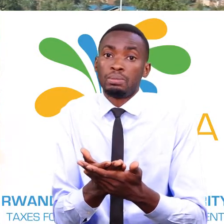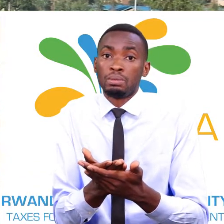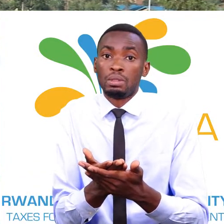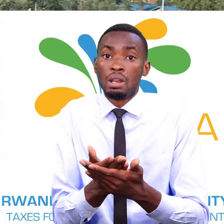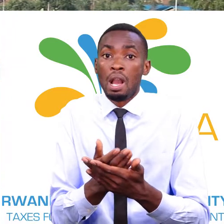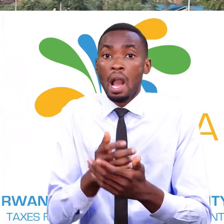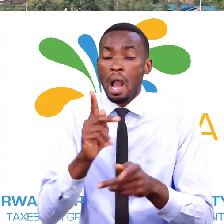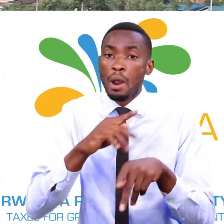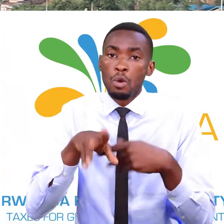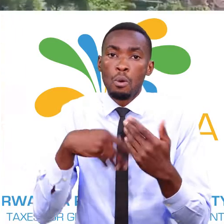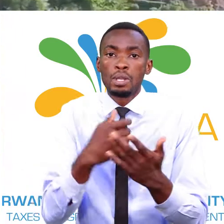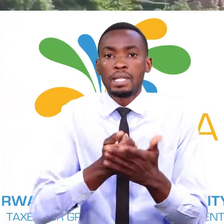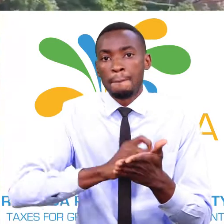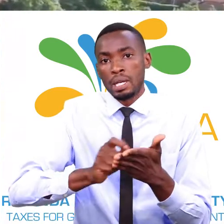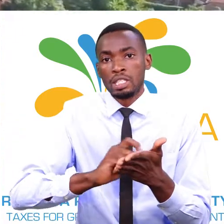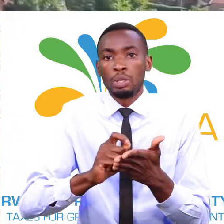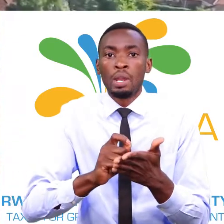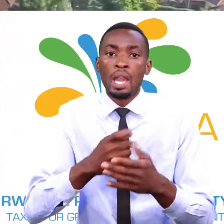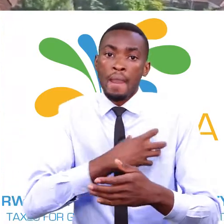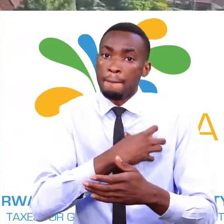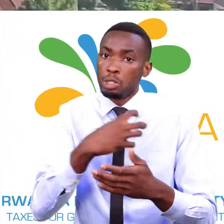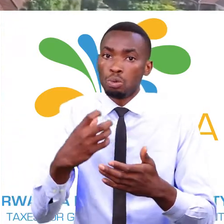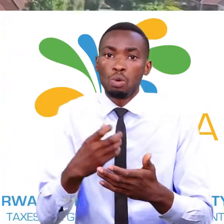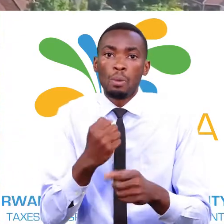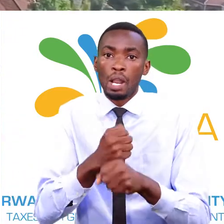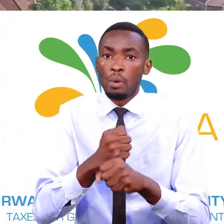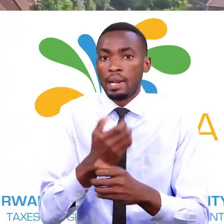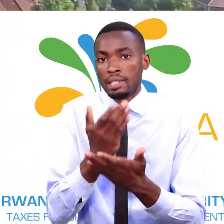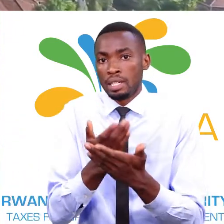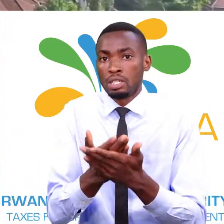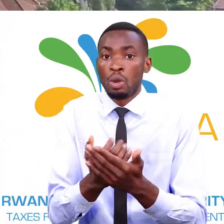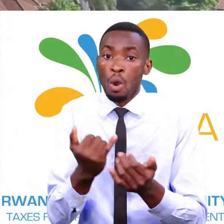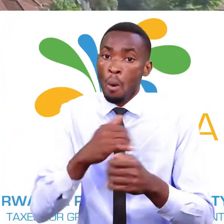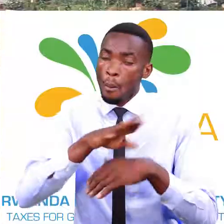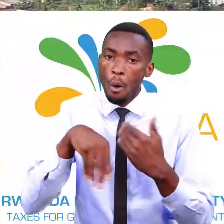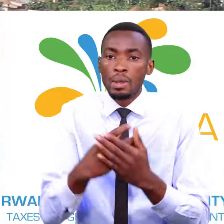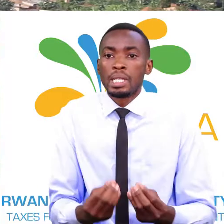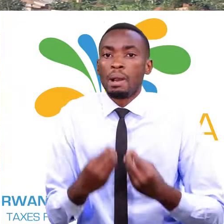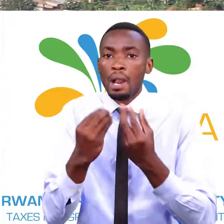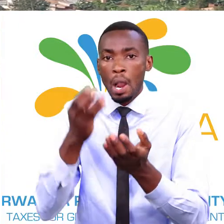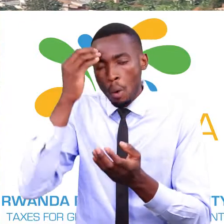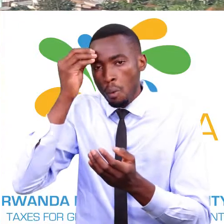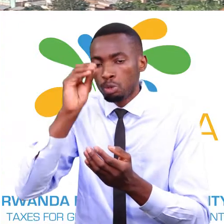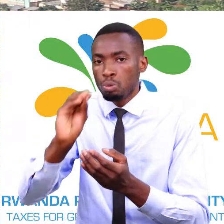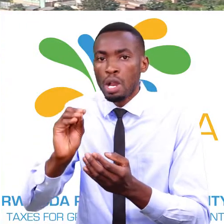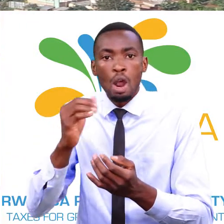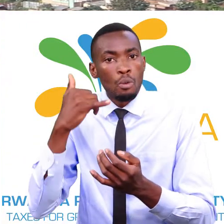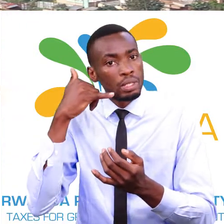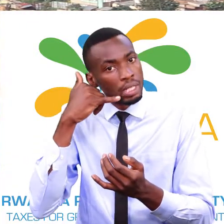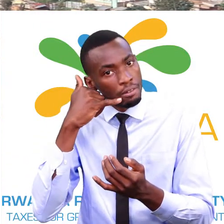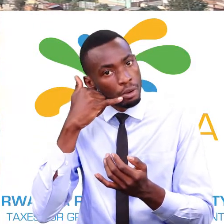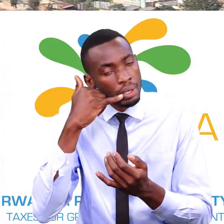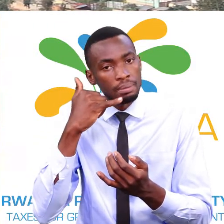mitungo. Abandikiye imitungo bakanakorerwa deklarasiyo yayo, bose bahawe n'ubutumwa bugufi bubamenyesha